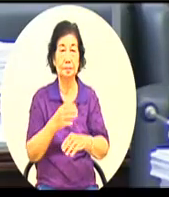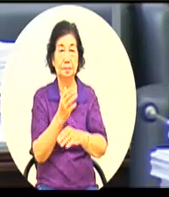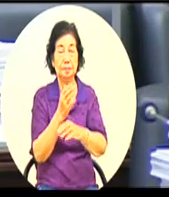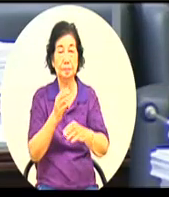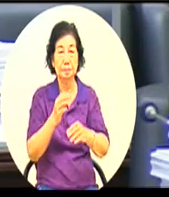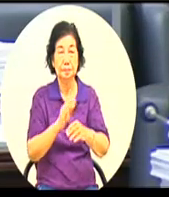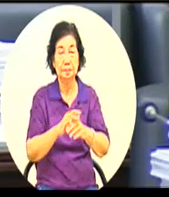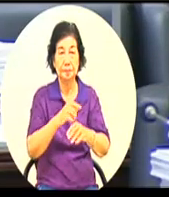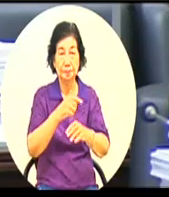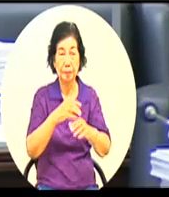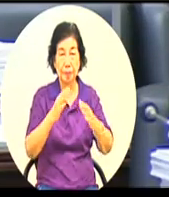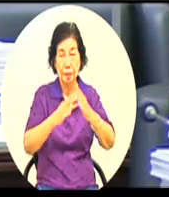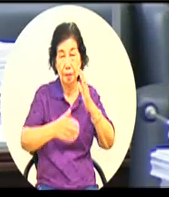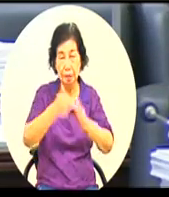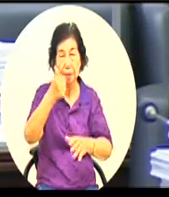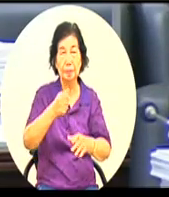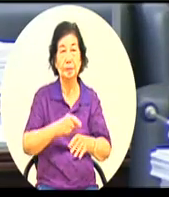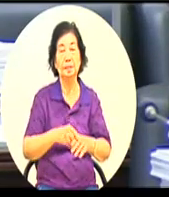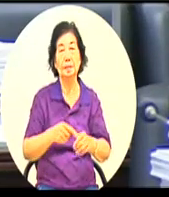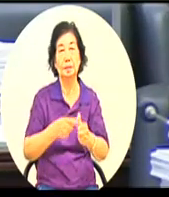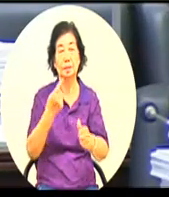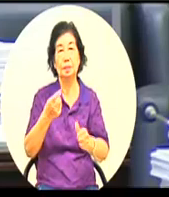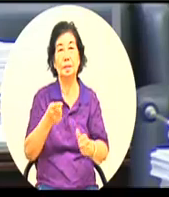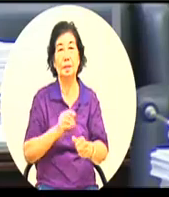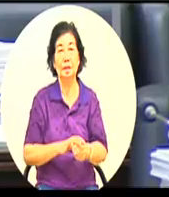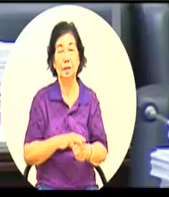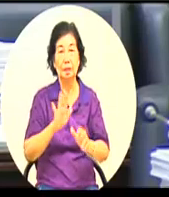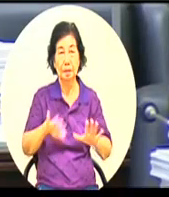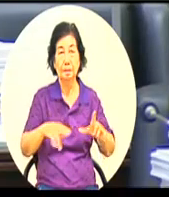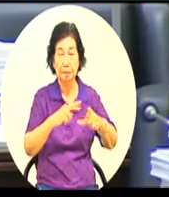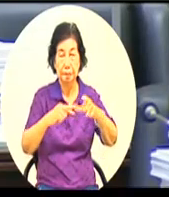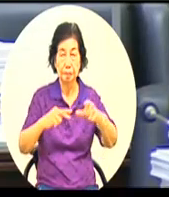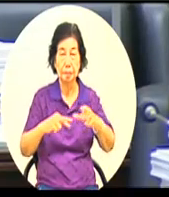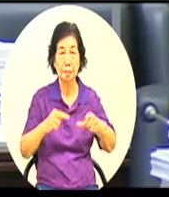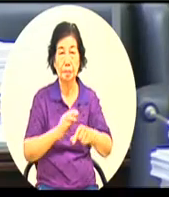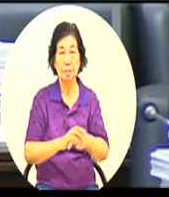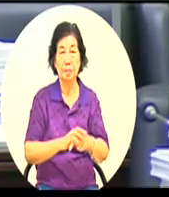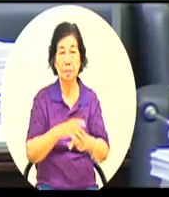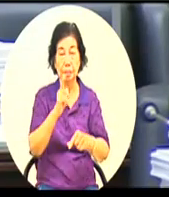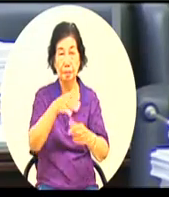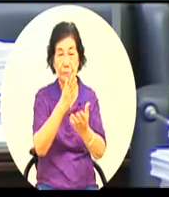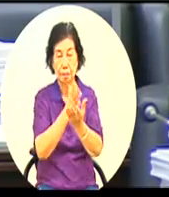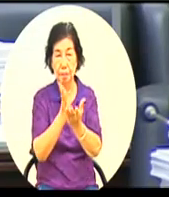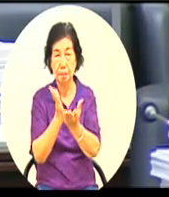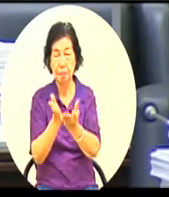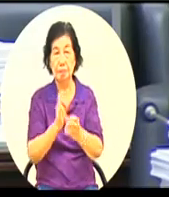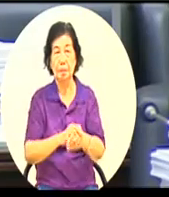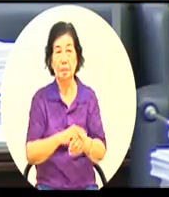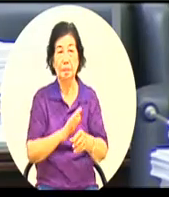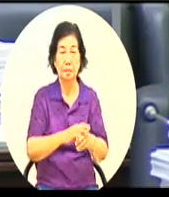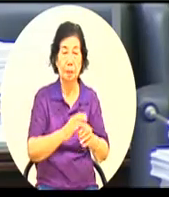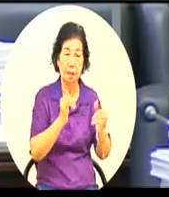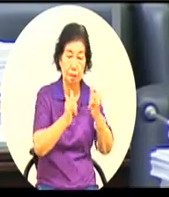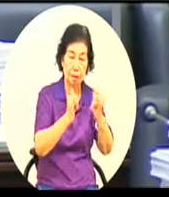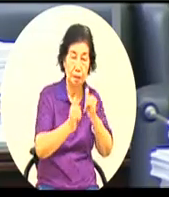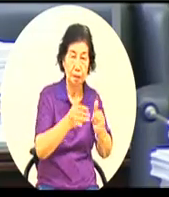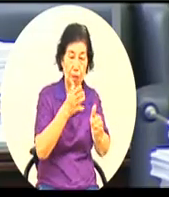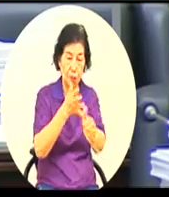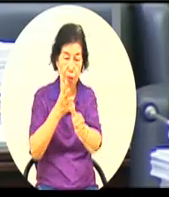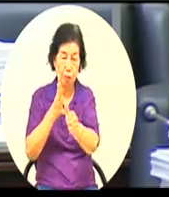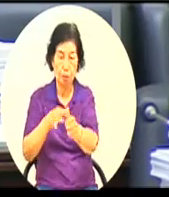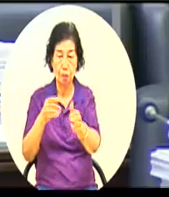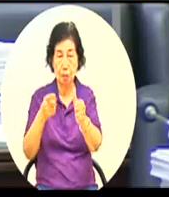啊、我介绍给高雄市民听一下、哦、你来看看，吼、哦，民调不管是都第一，不管是都第